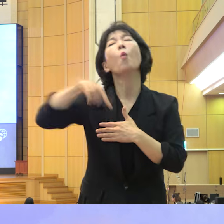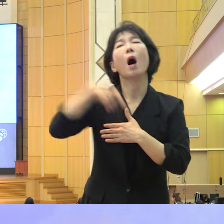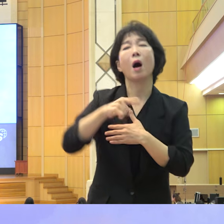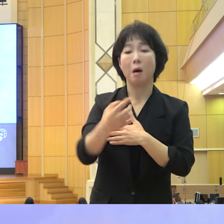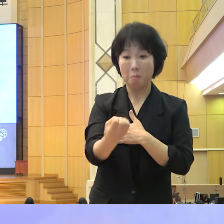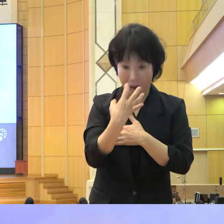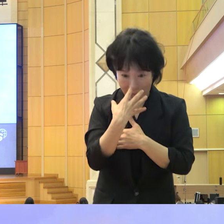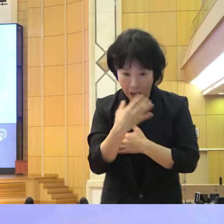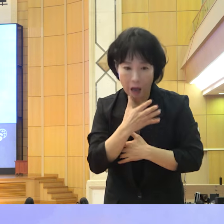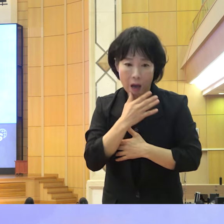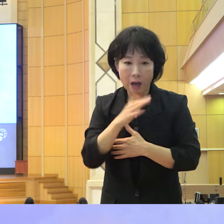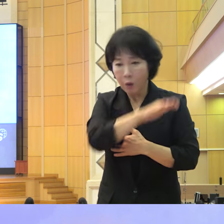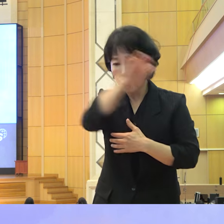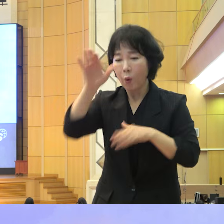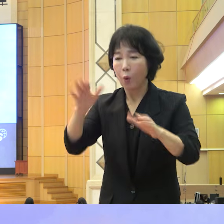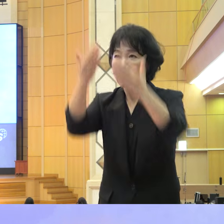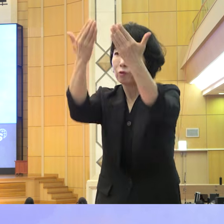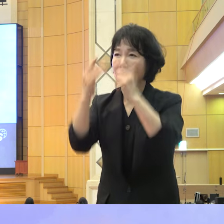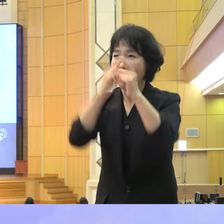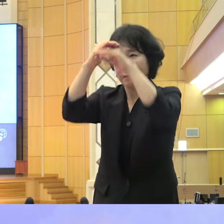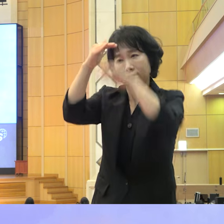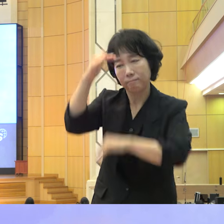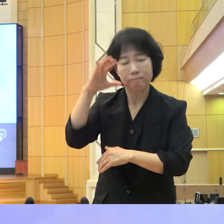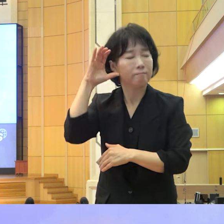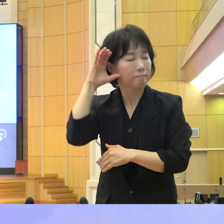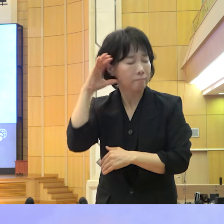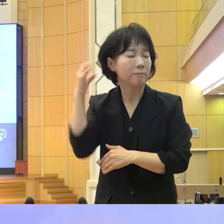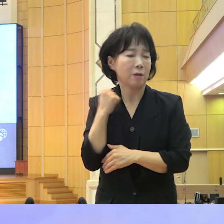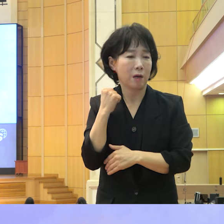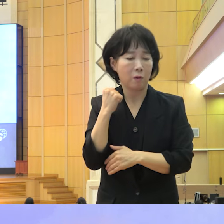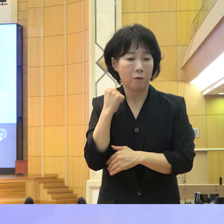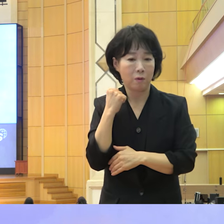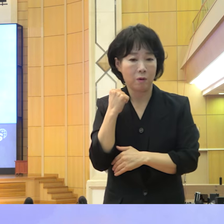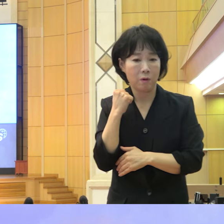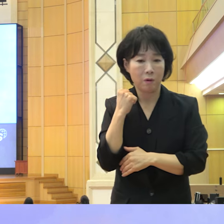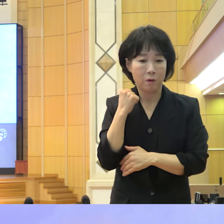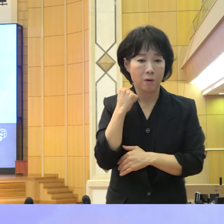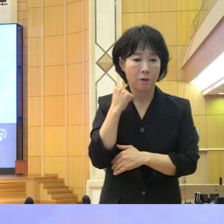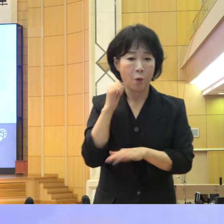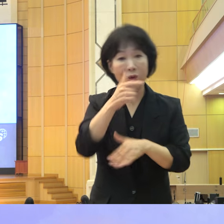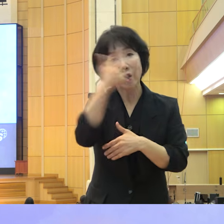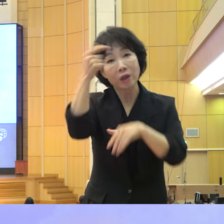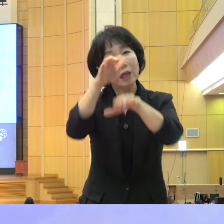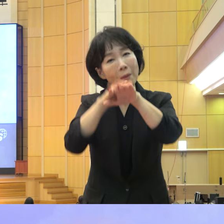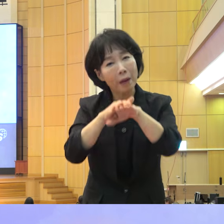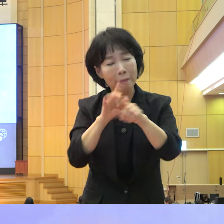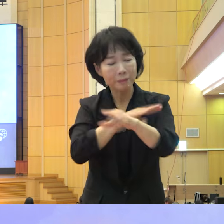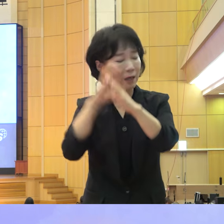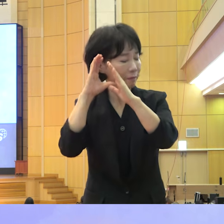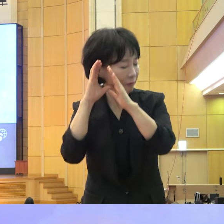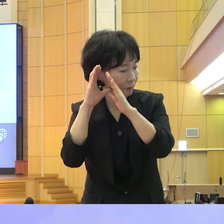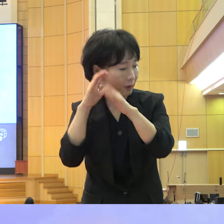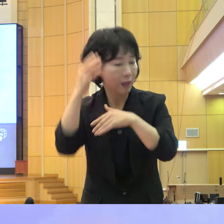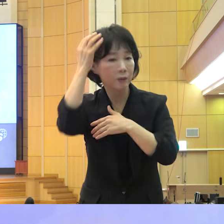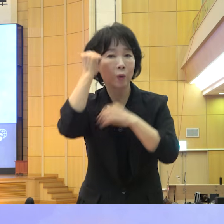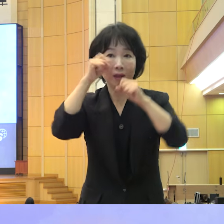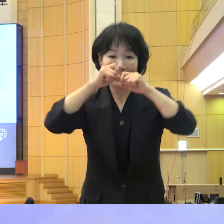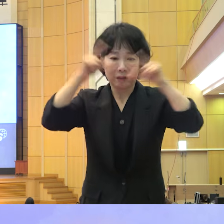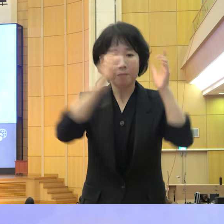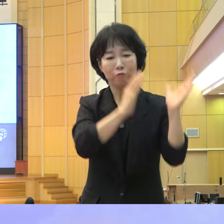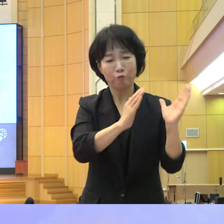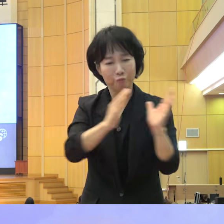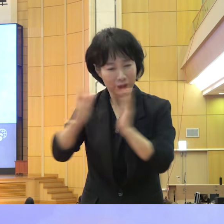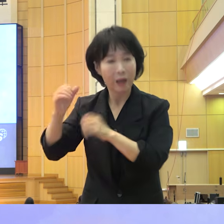했는데, 우리는 오늘 주신 말씀을 통해서, 그리고 8부 예배를 통해서 주시는